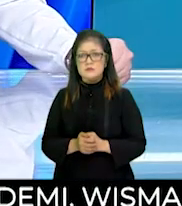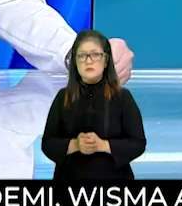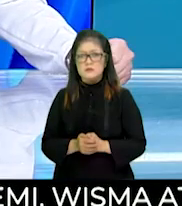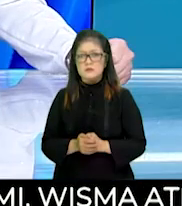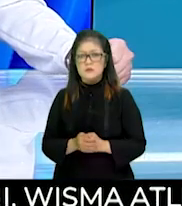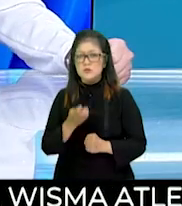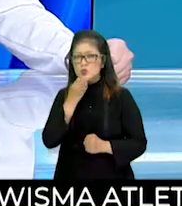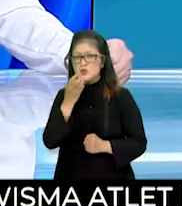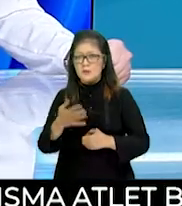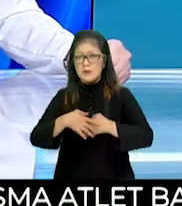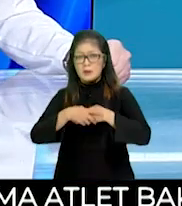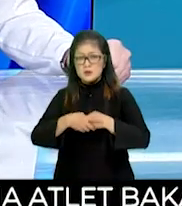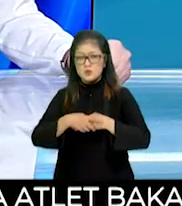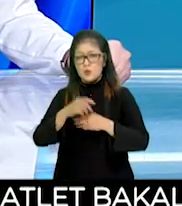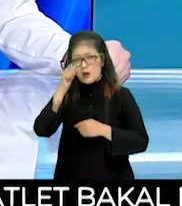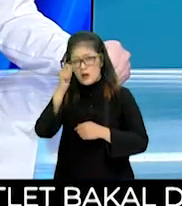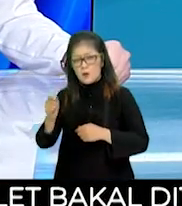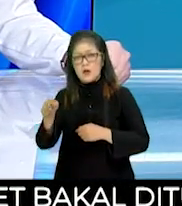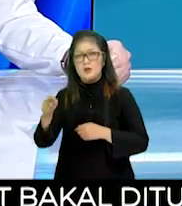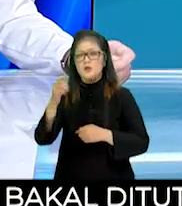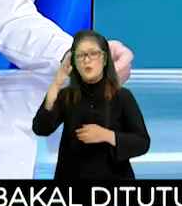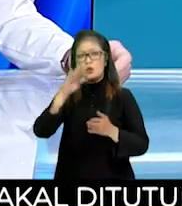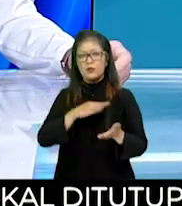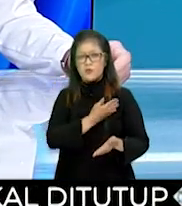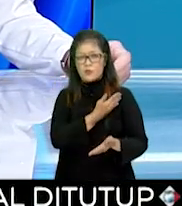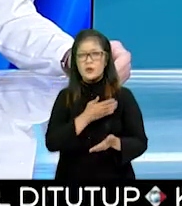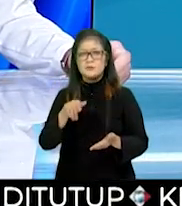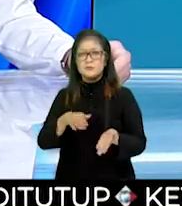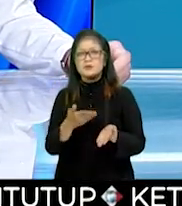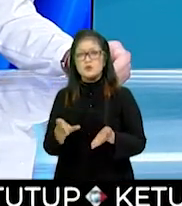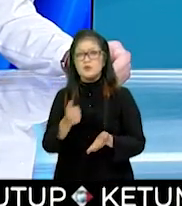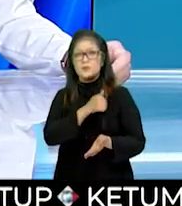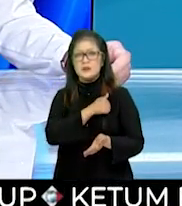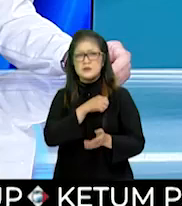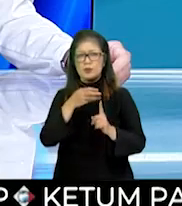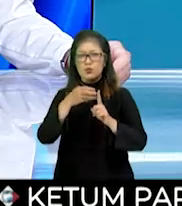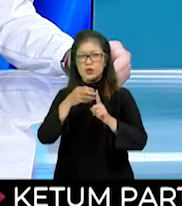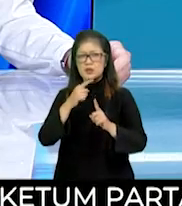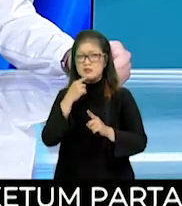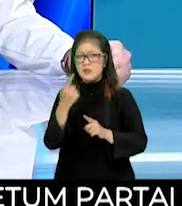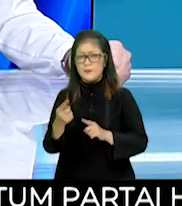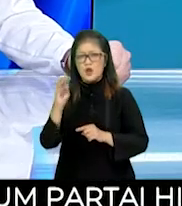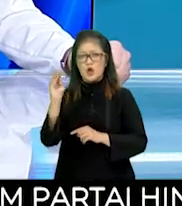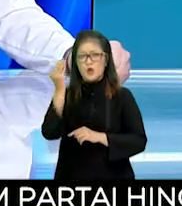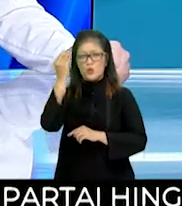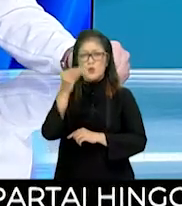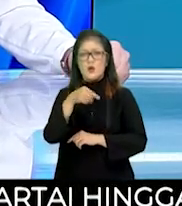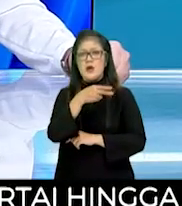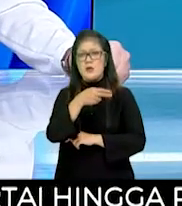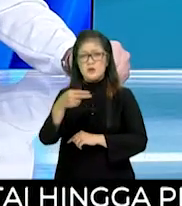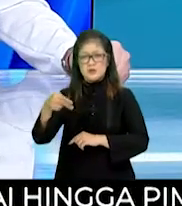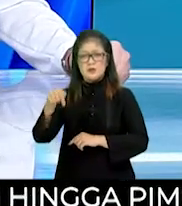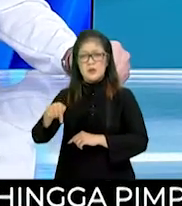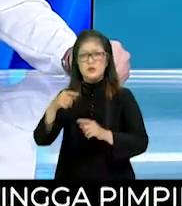Ucapan bela sungkawa atas wafatnya tokoh bangsa Buya Syafi'i Ma'arif disampaikan Ketua Dewan Masjid Indonesia Yusuf Kala. Menurut